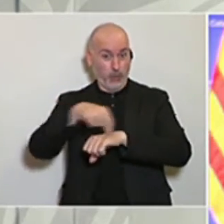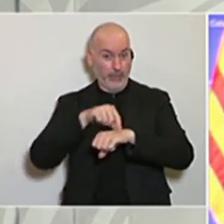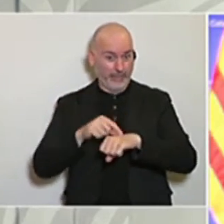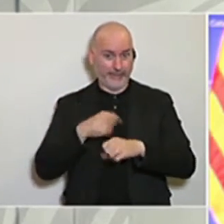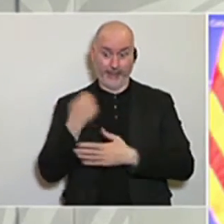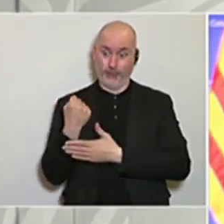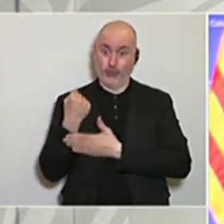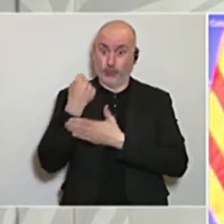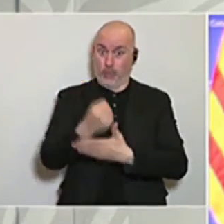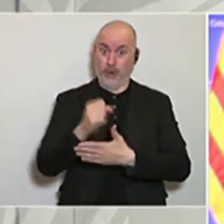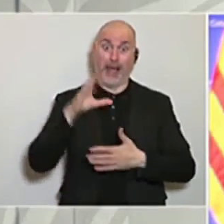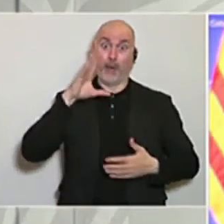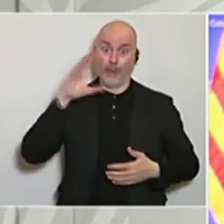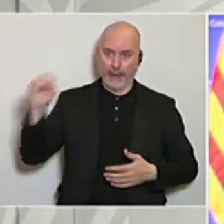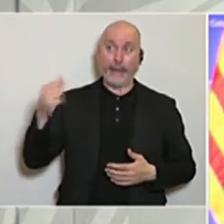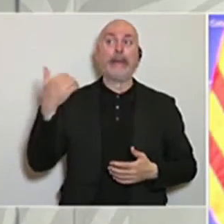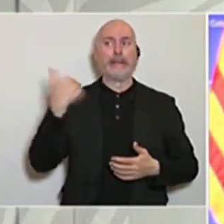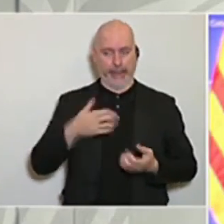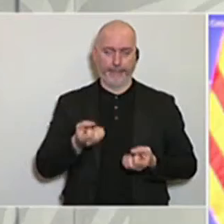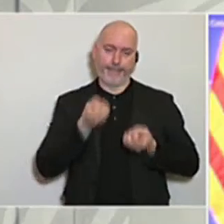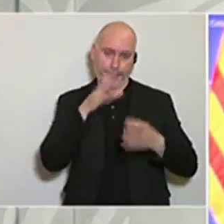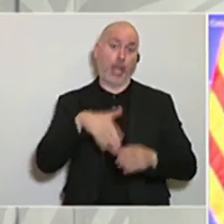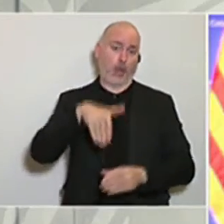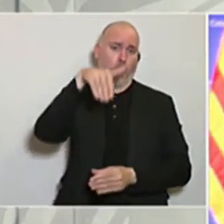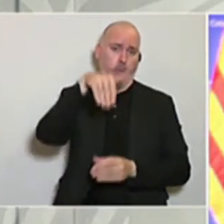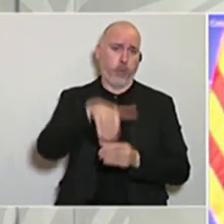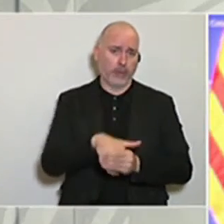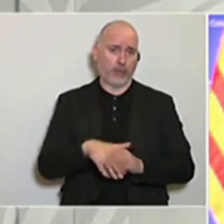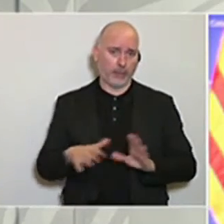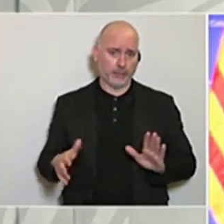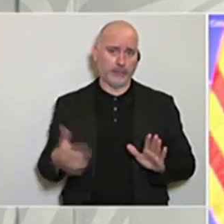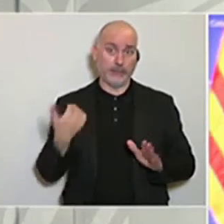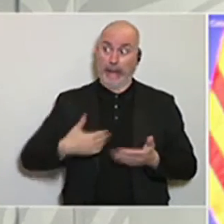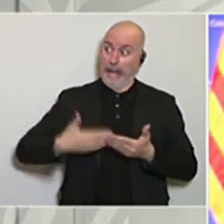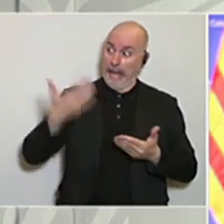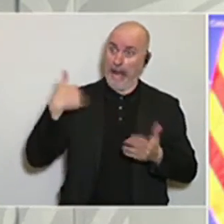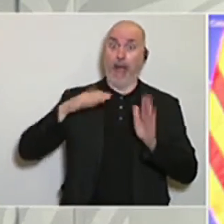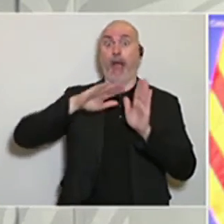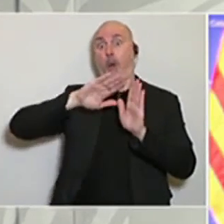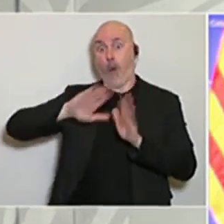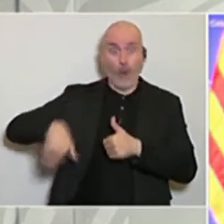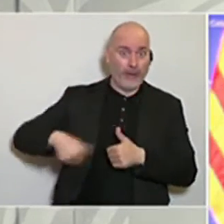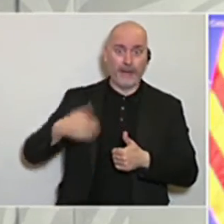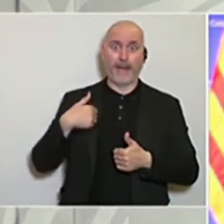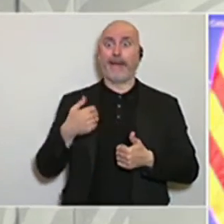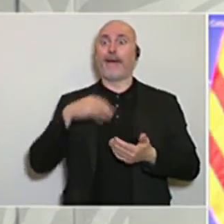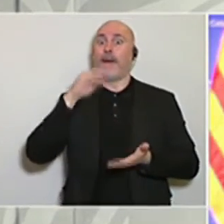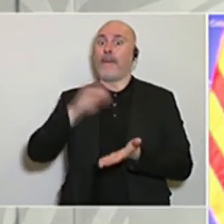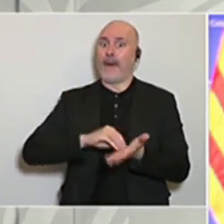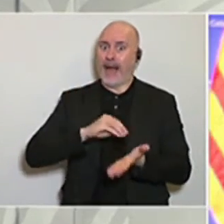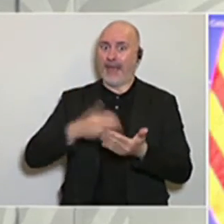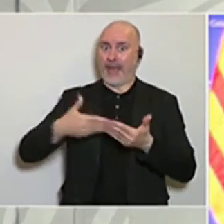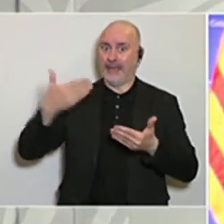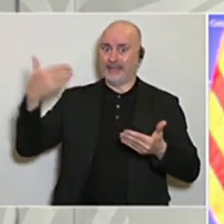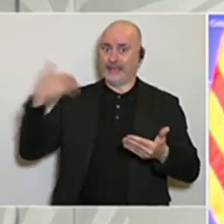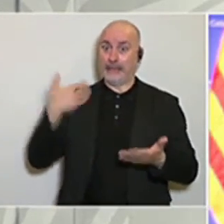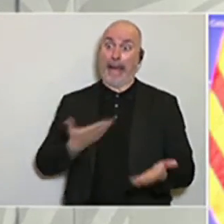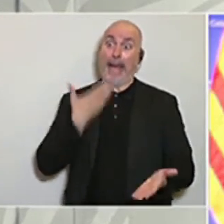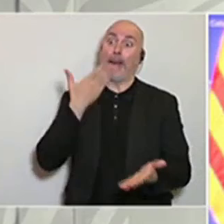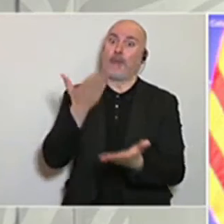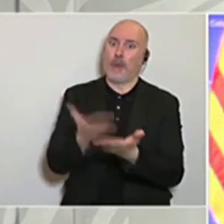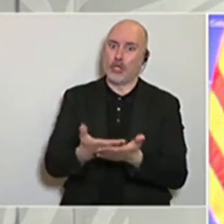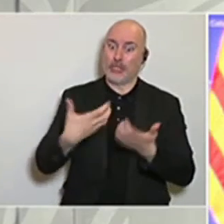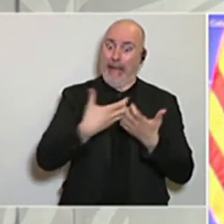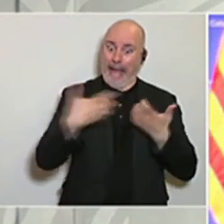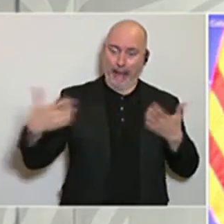han traslladat i així ho han votat cada vegada doncs, que les darreres vegades s'ha proposat allargar aquest estat d'alarma.